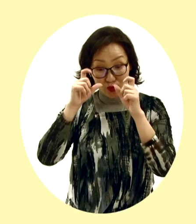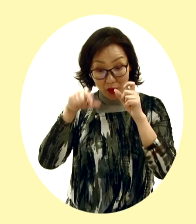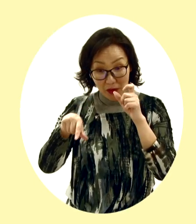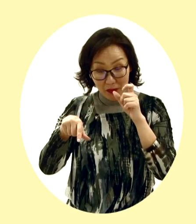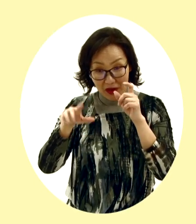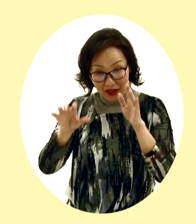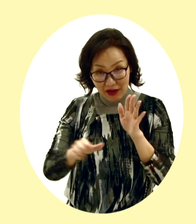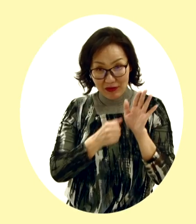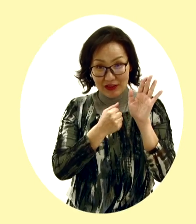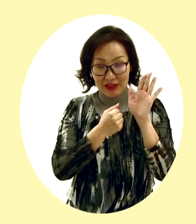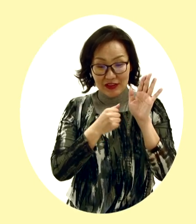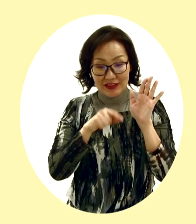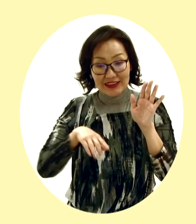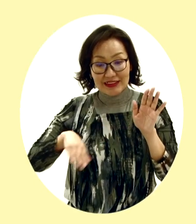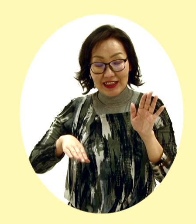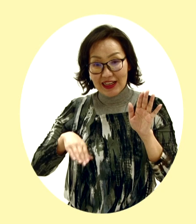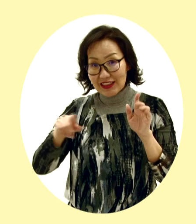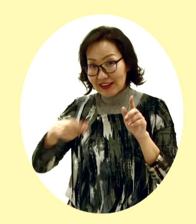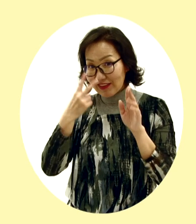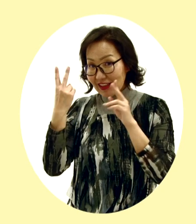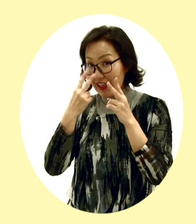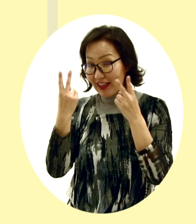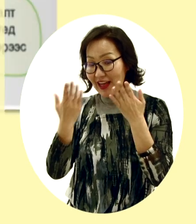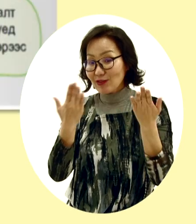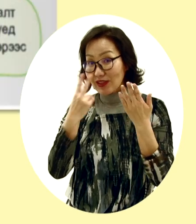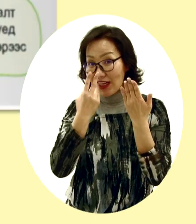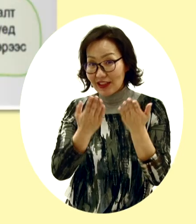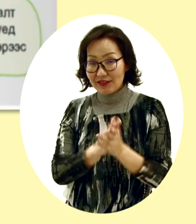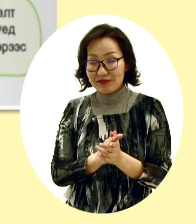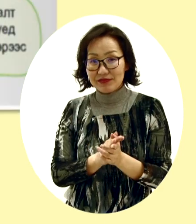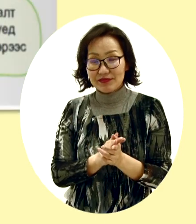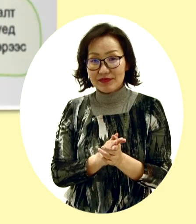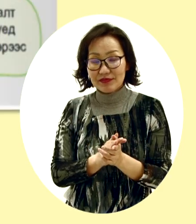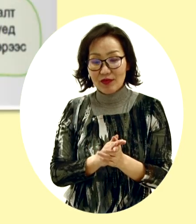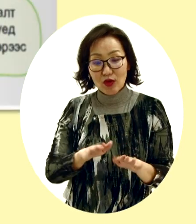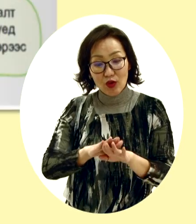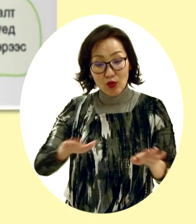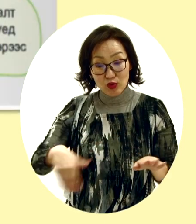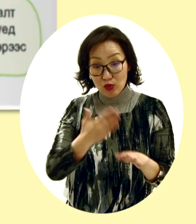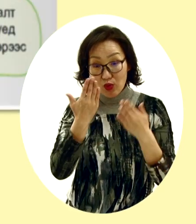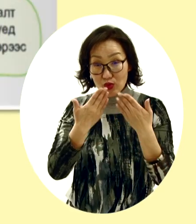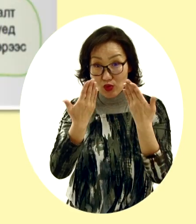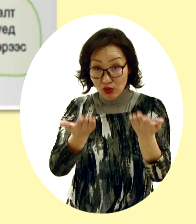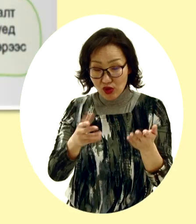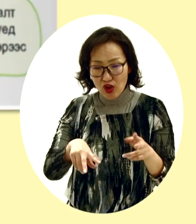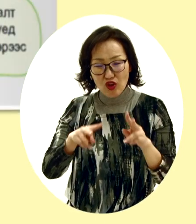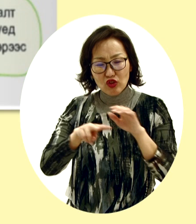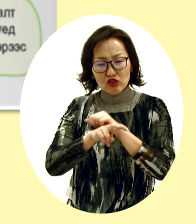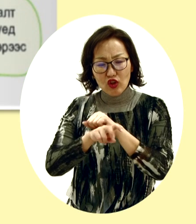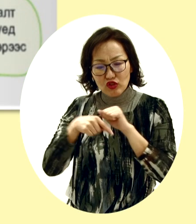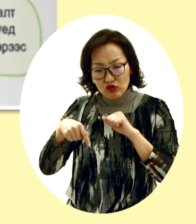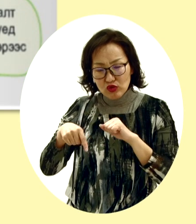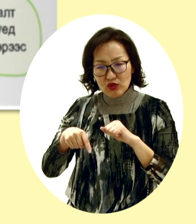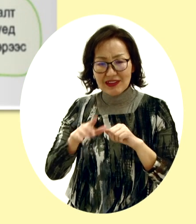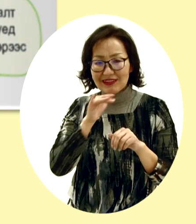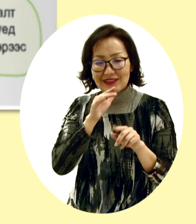зураг дүрстэй дүрсгүй дараагийн слайдыг бүгдээрээ хамтдаа харьцуулан харъя. За, хүүхдүүдэд уншиж өгөхдөө шоргоолчны төрөл